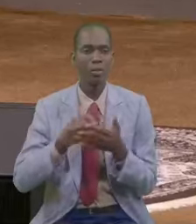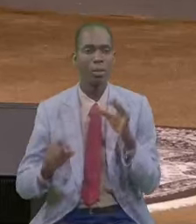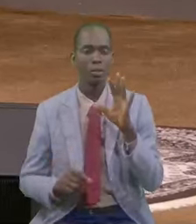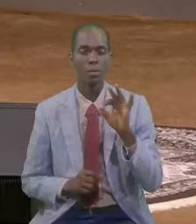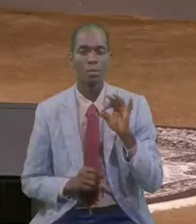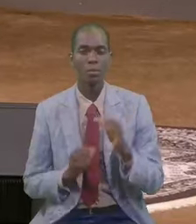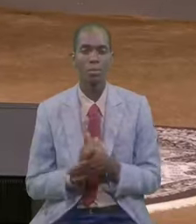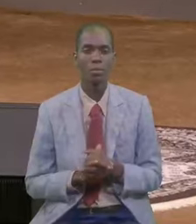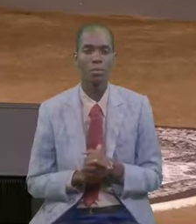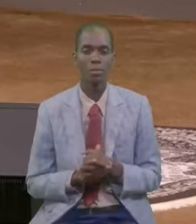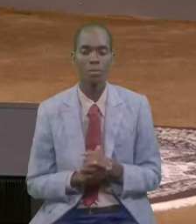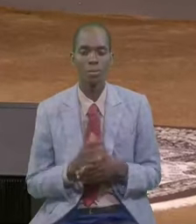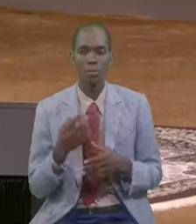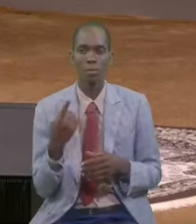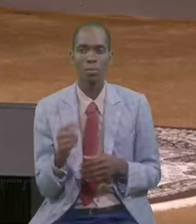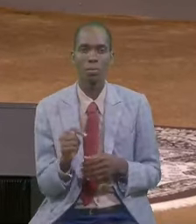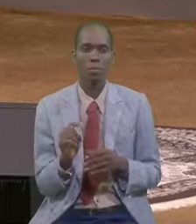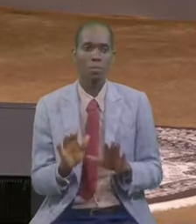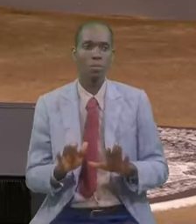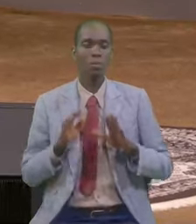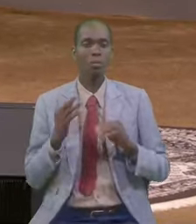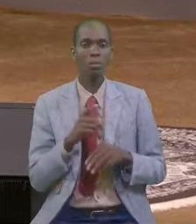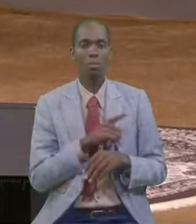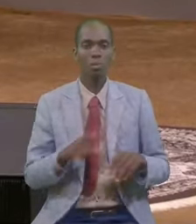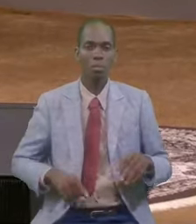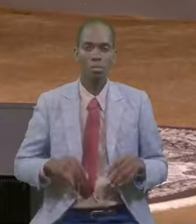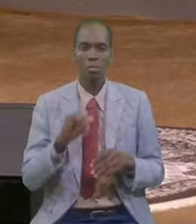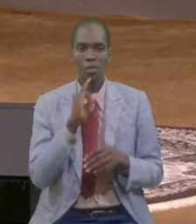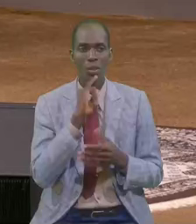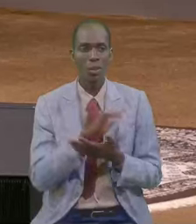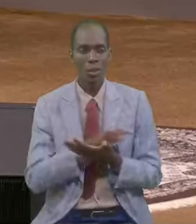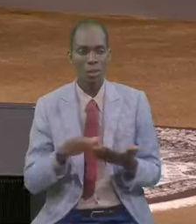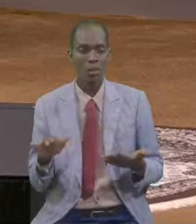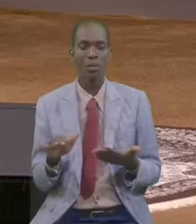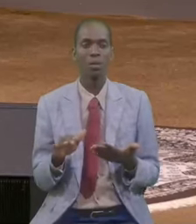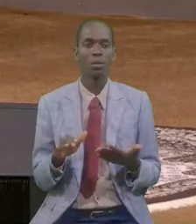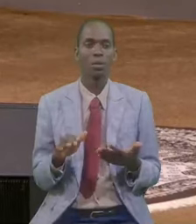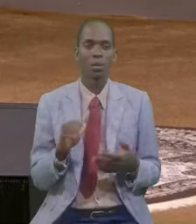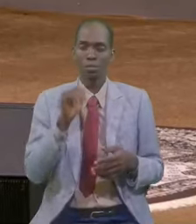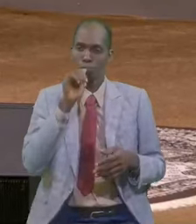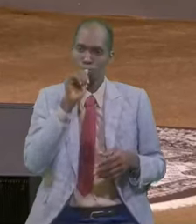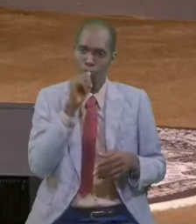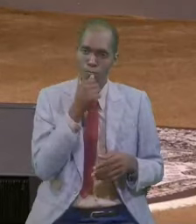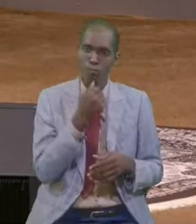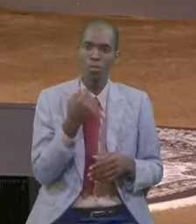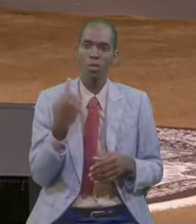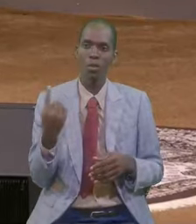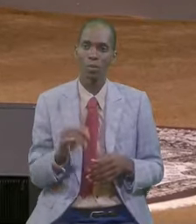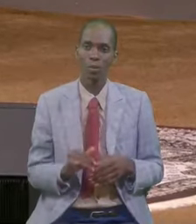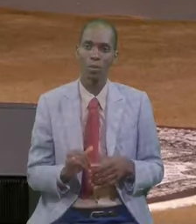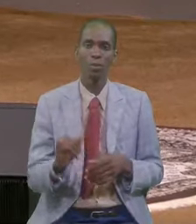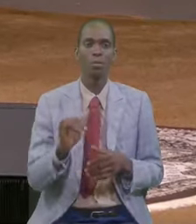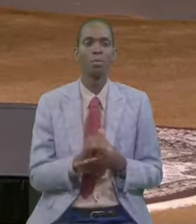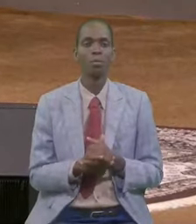10. La crainte de l'Éternel est pure. Elle suscite à toujours.